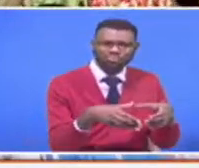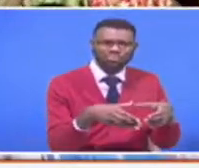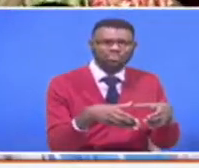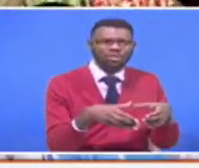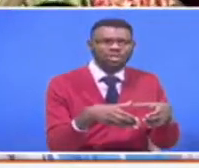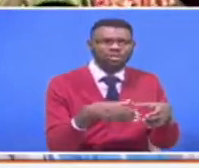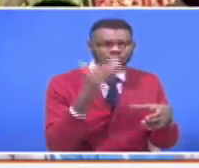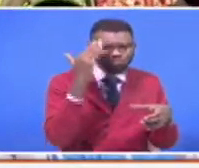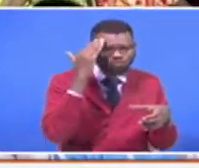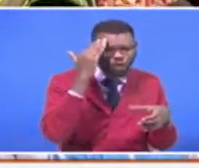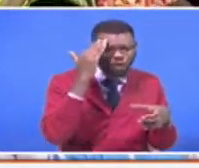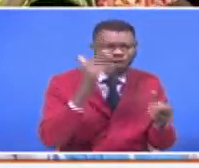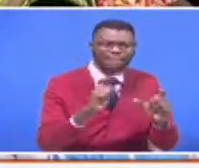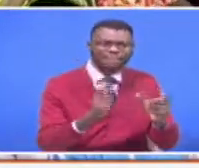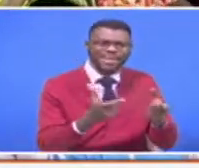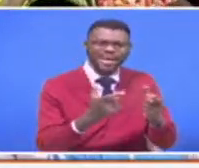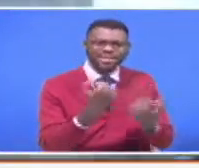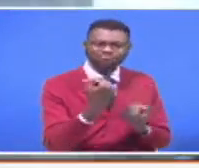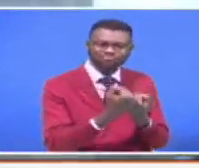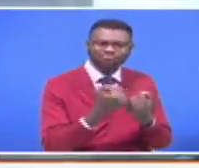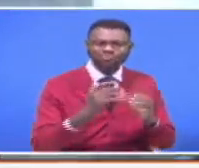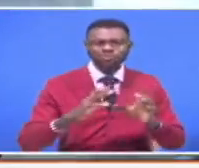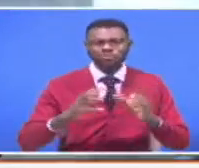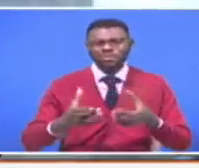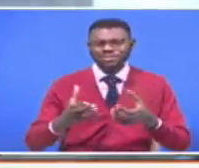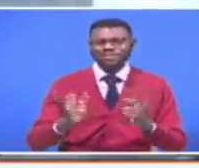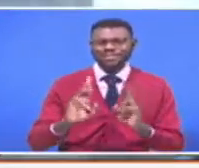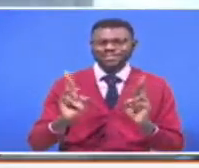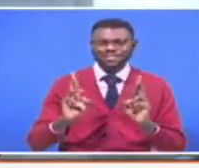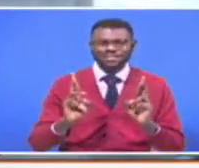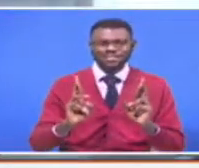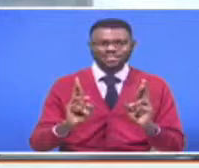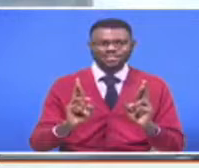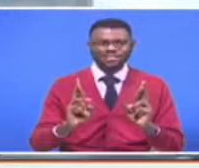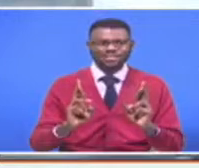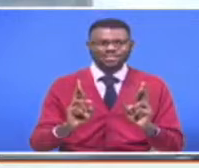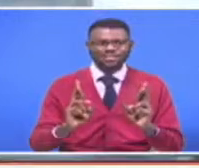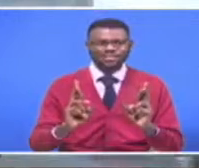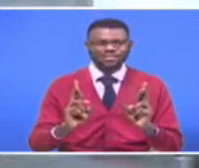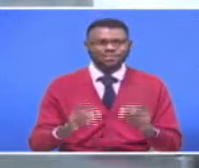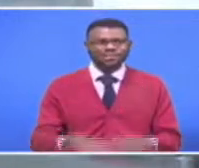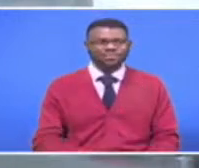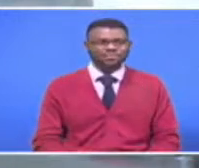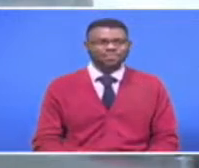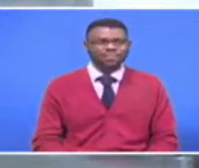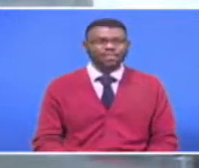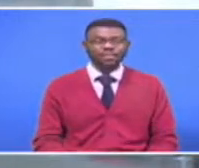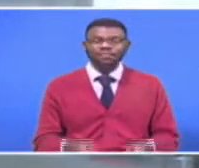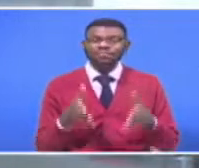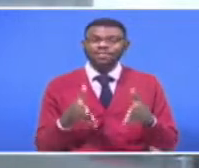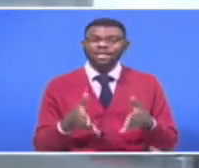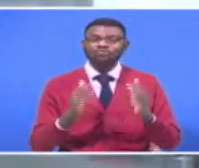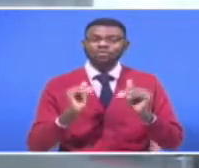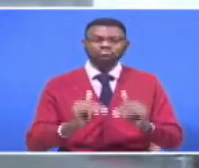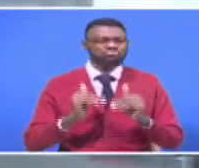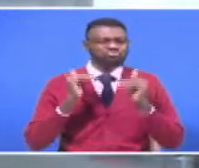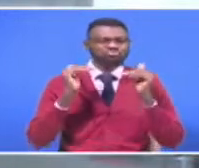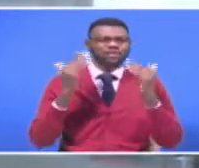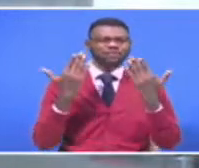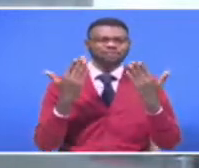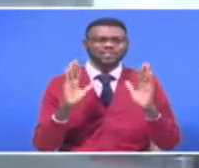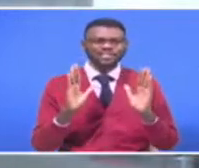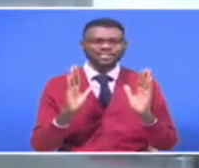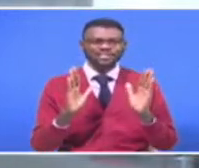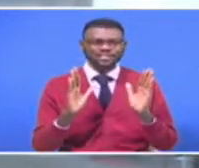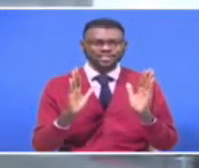we are here to support the community. Na baada ya kupata tiketi na kupandishwa daraja kushiriki ligi ya